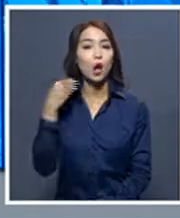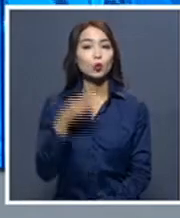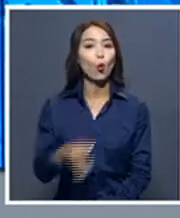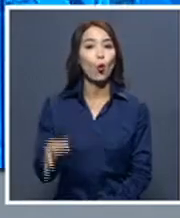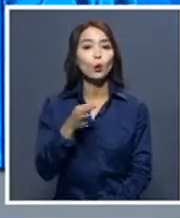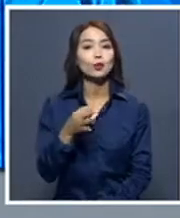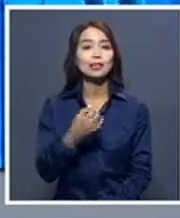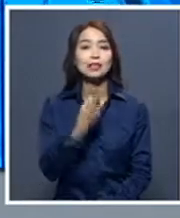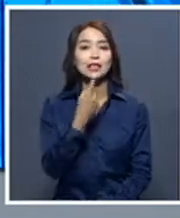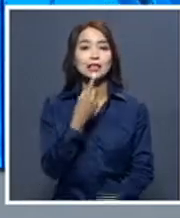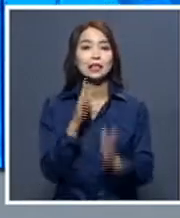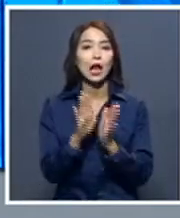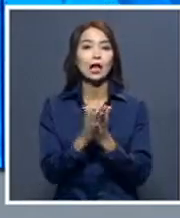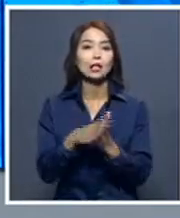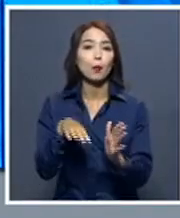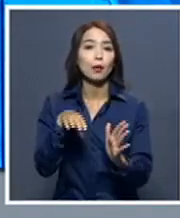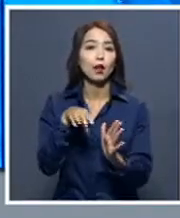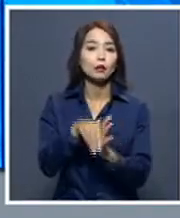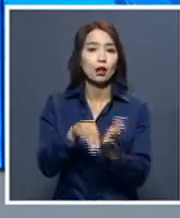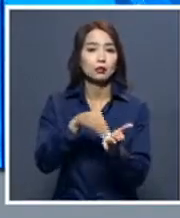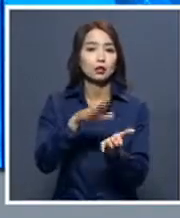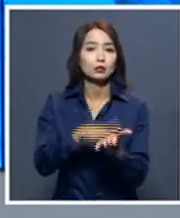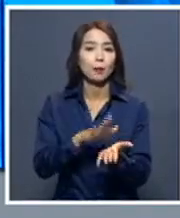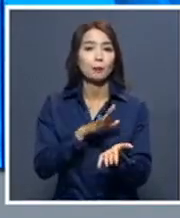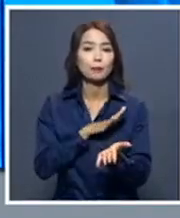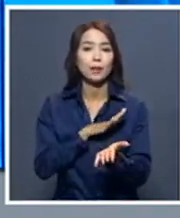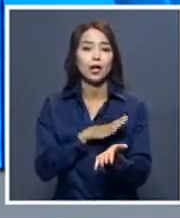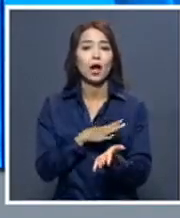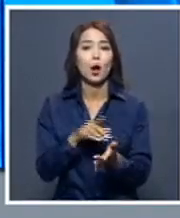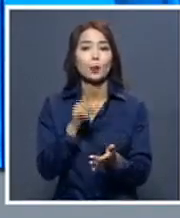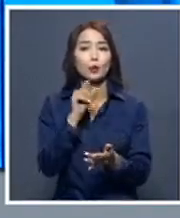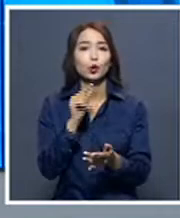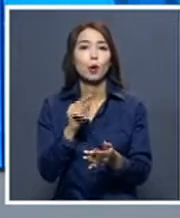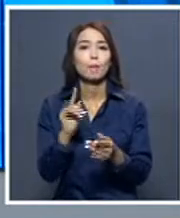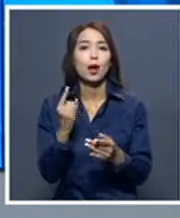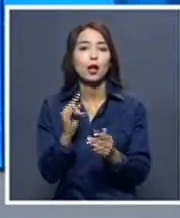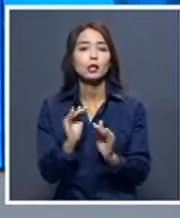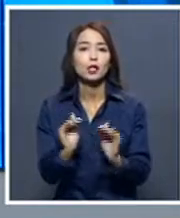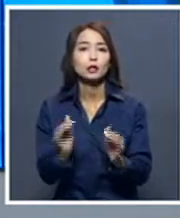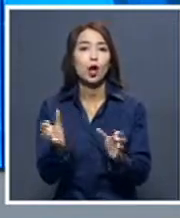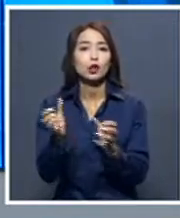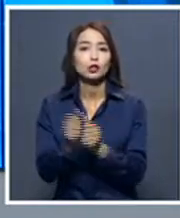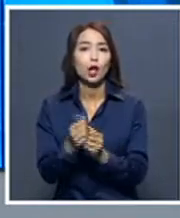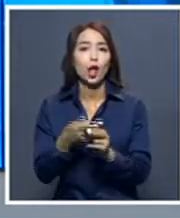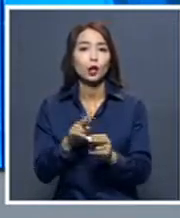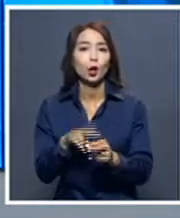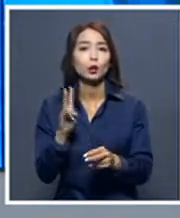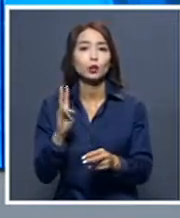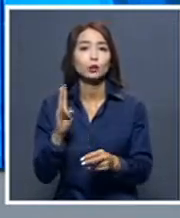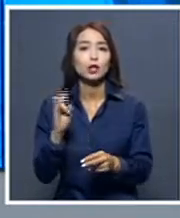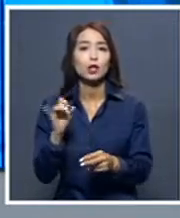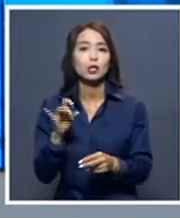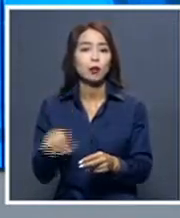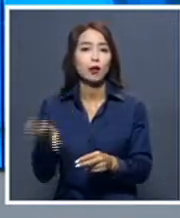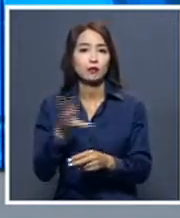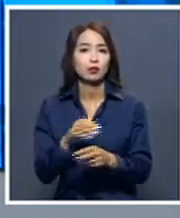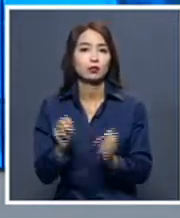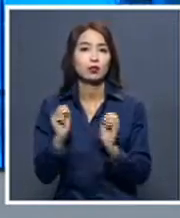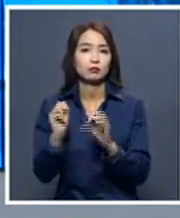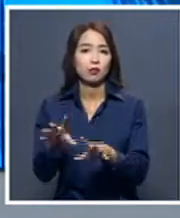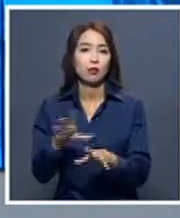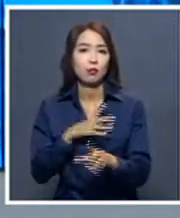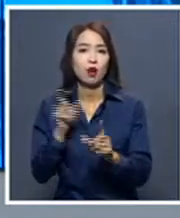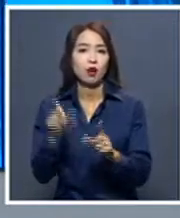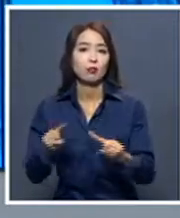Ақтөбе облысында қызыл кітапқа енген бүркіт балапандарын ұстап, Нұр-Сұлтан қаласына апарып сатпақ болған адам ұсталды. Полицейлер оны Әйтеке-би